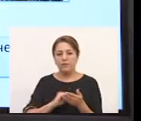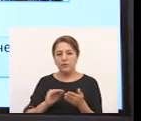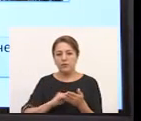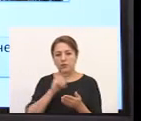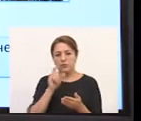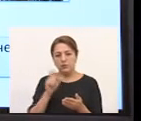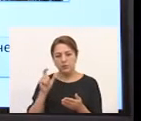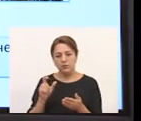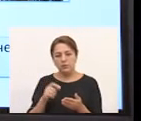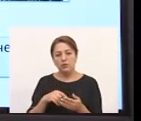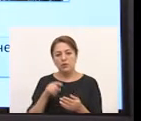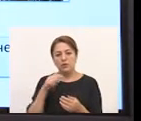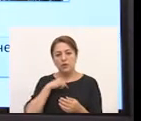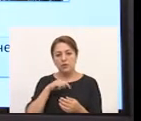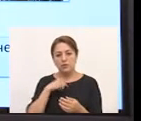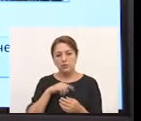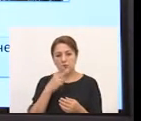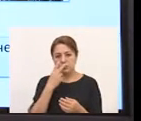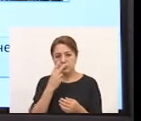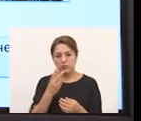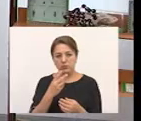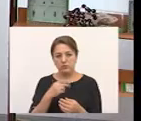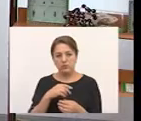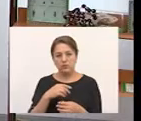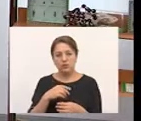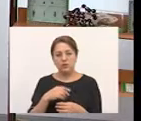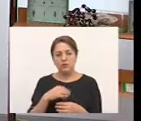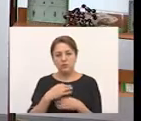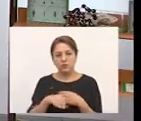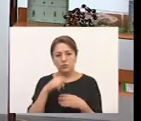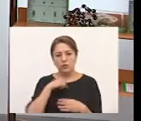его характер – независимый, дерзкий.